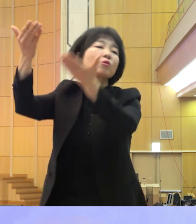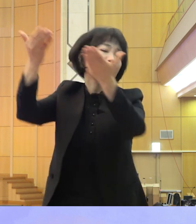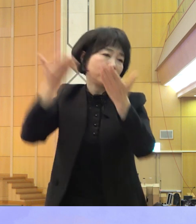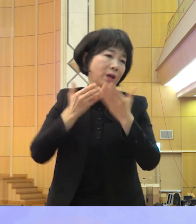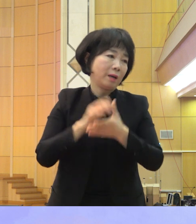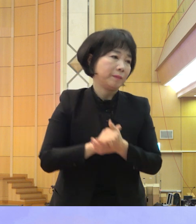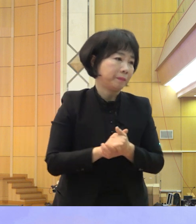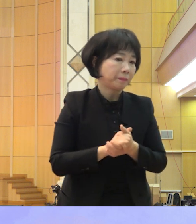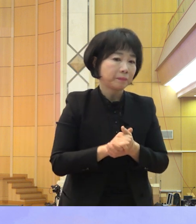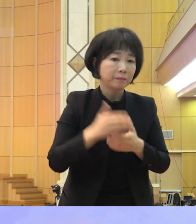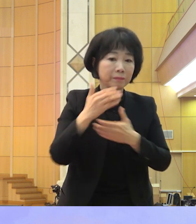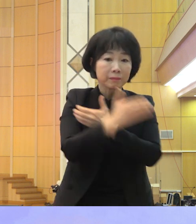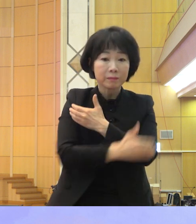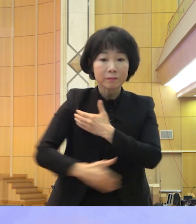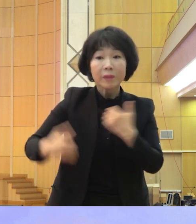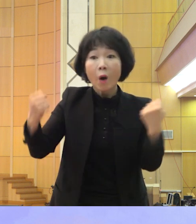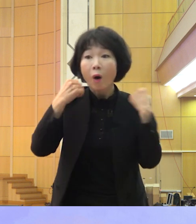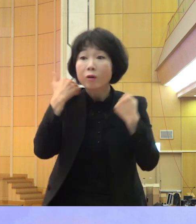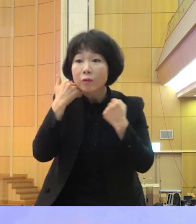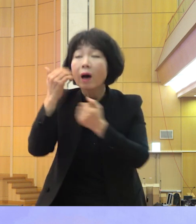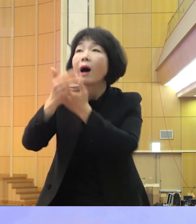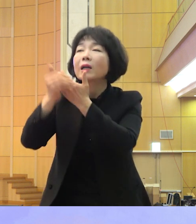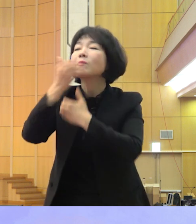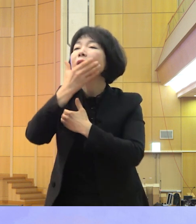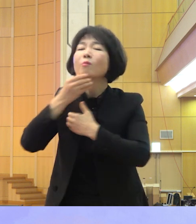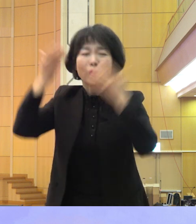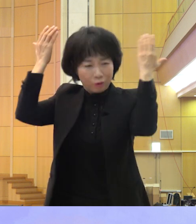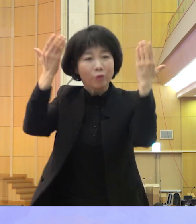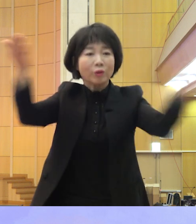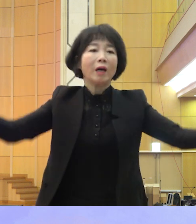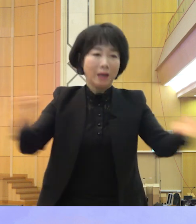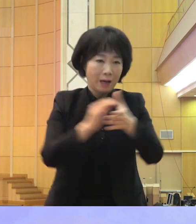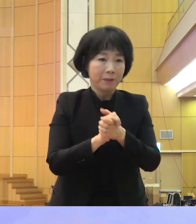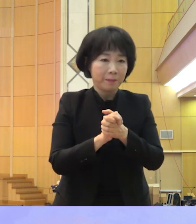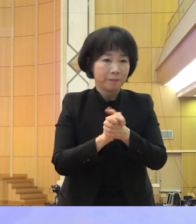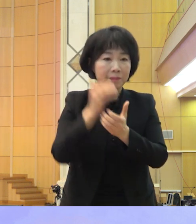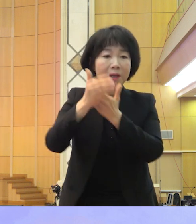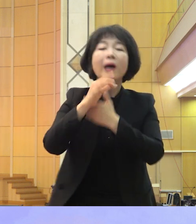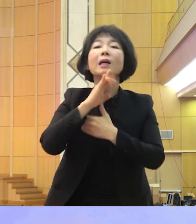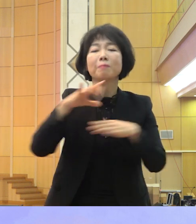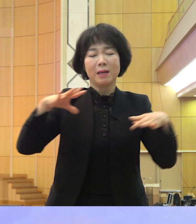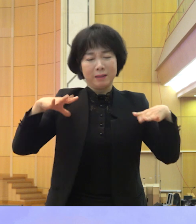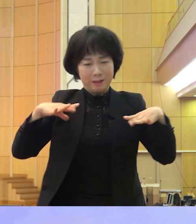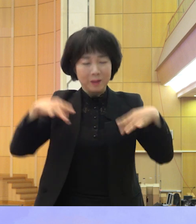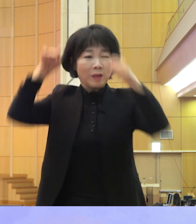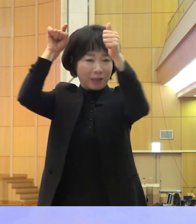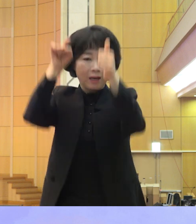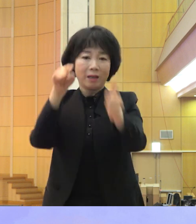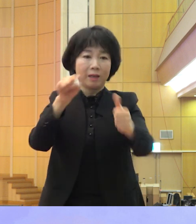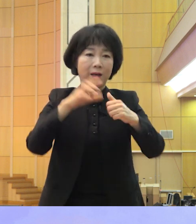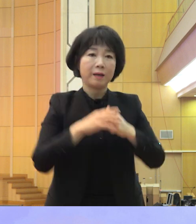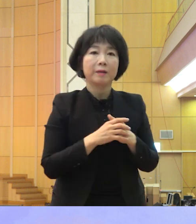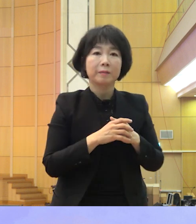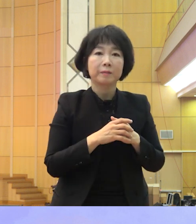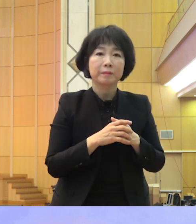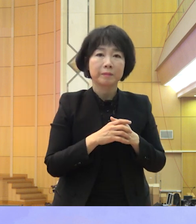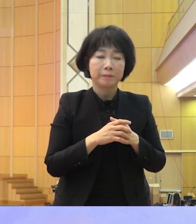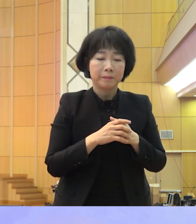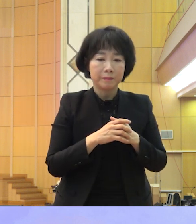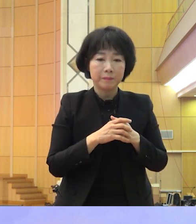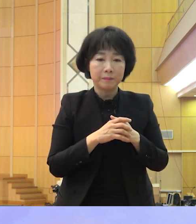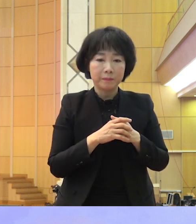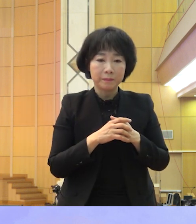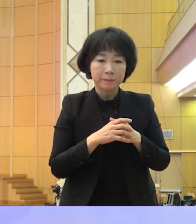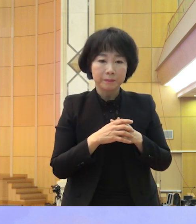주시고 나에게 건강을 주시고 나에게 행복을 주셨다. 그래서 하나님만 자랑하라, 이런 뜻이에요. 그러니까 이제는